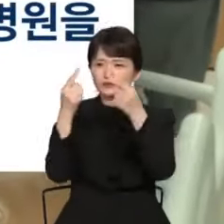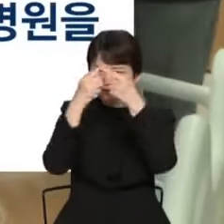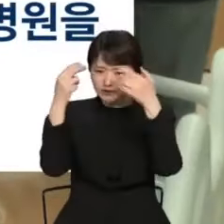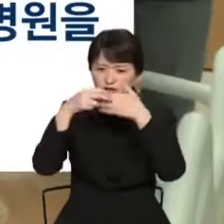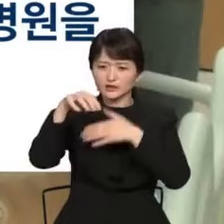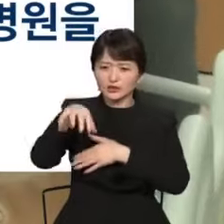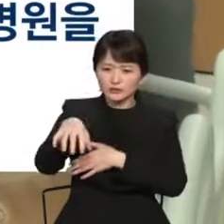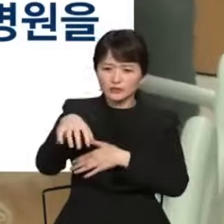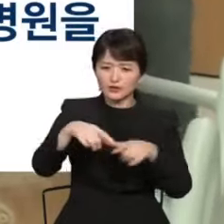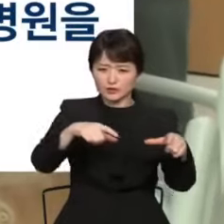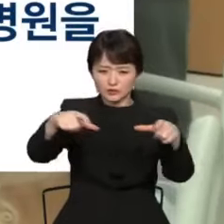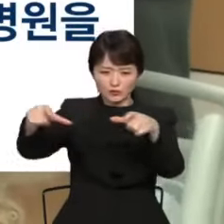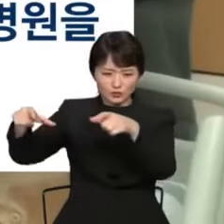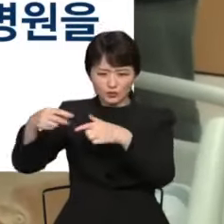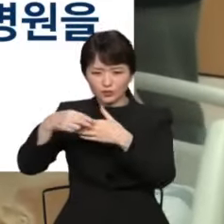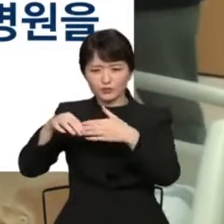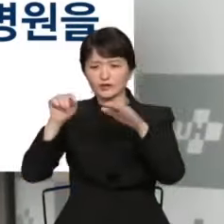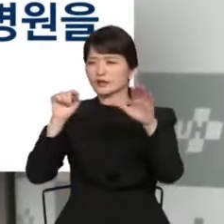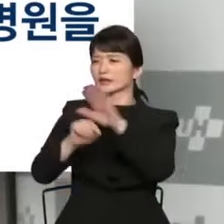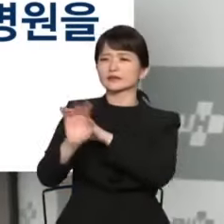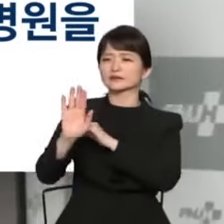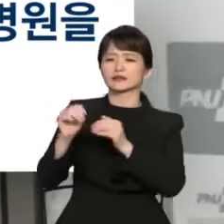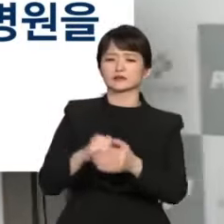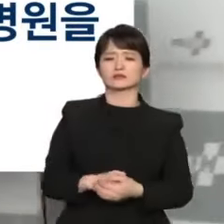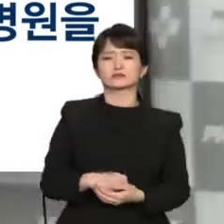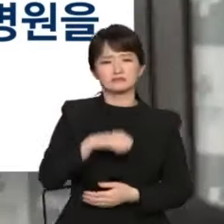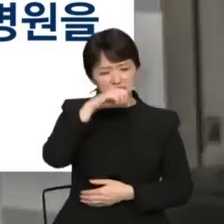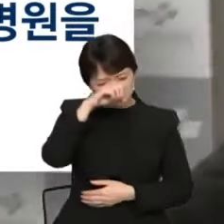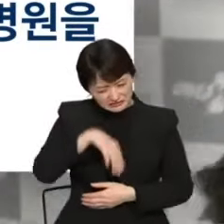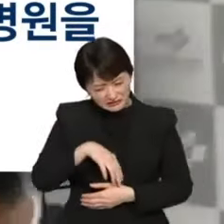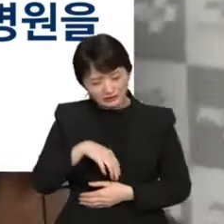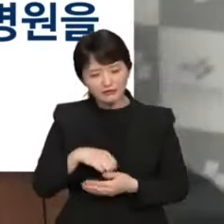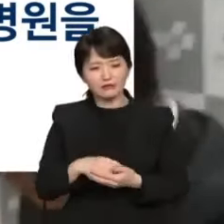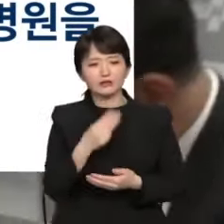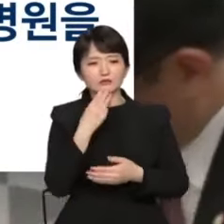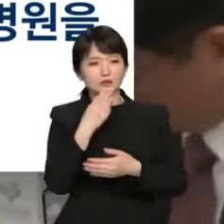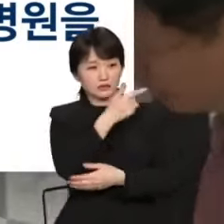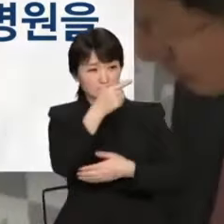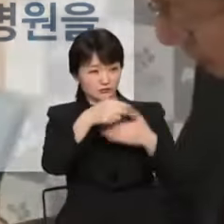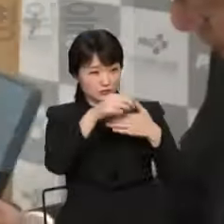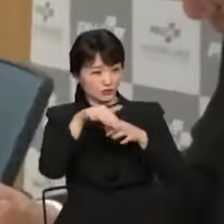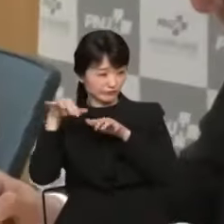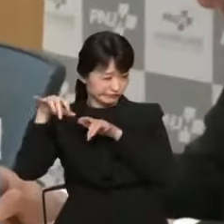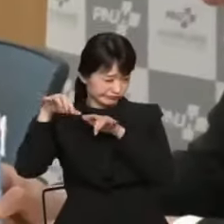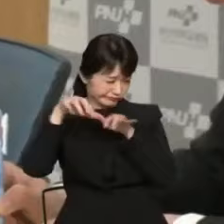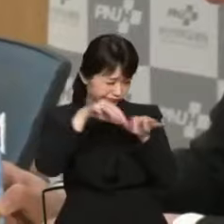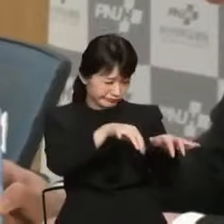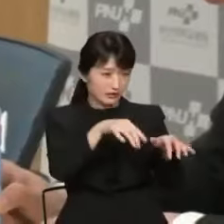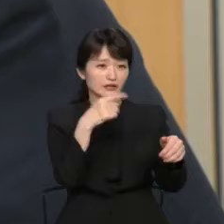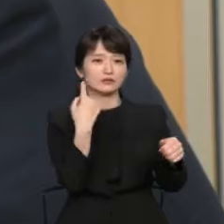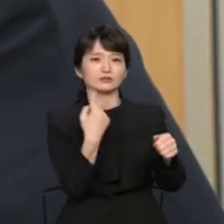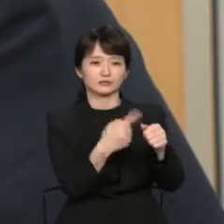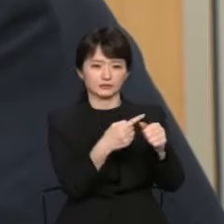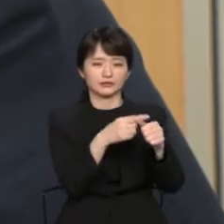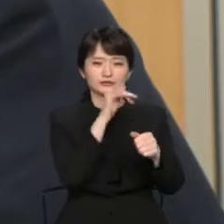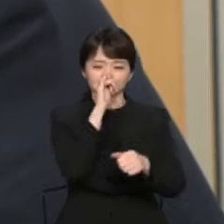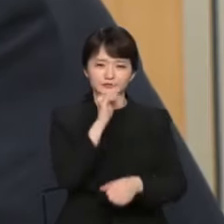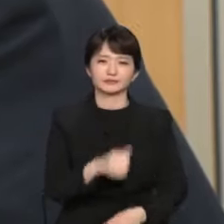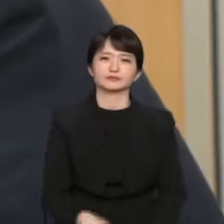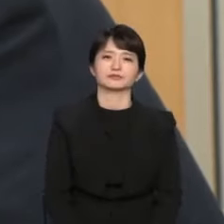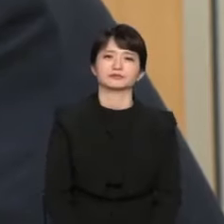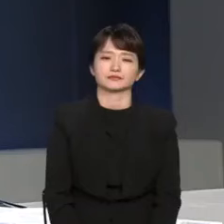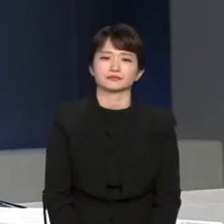같은 지역의 최고 병원을 외면한 채 무작정 서울의 대형 병원을 찾고 있다고 지적했습니다. JTBC